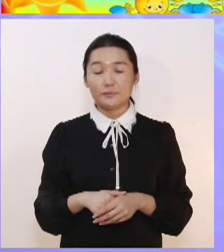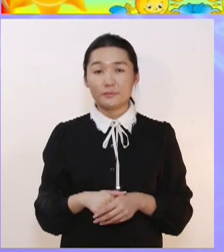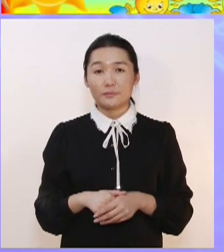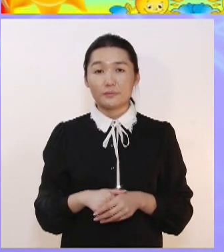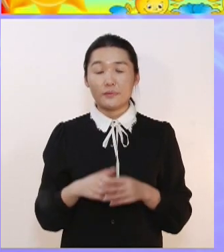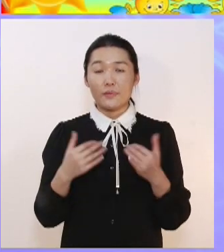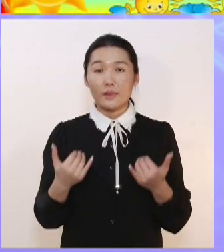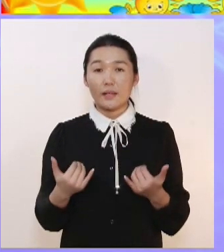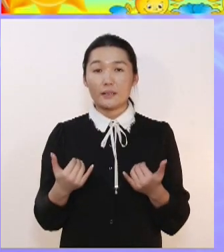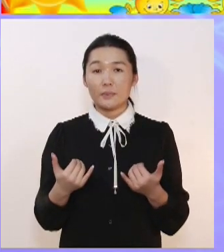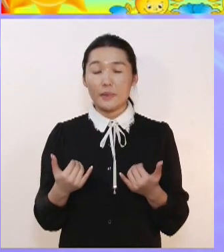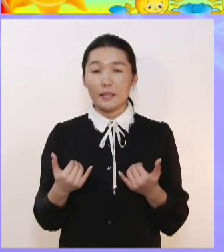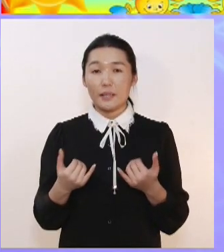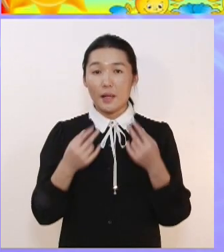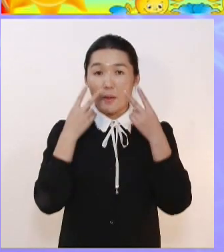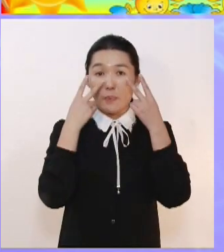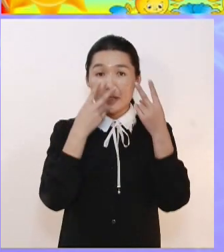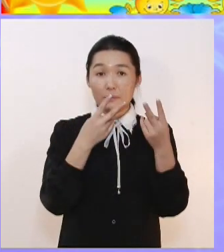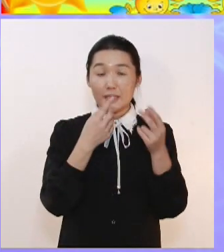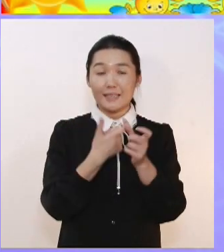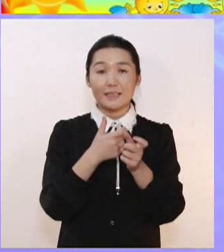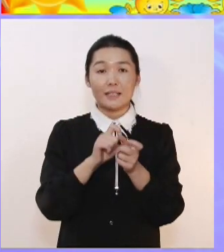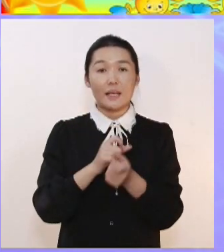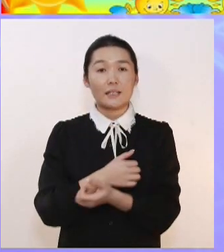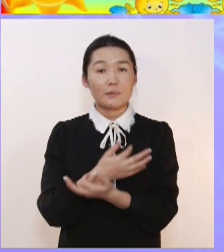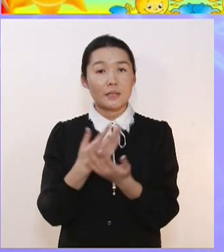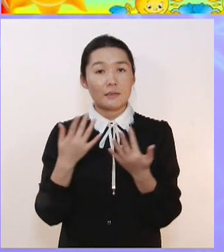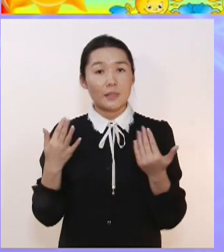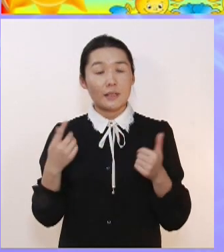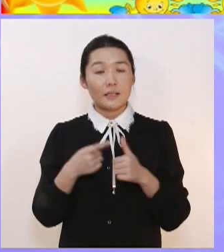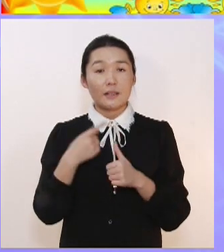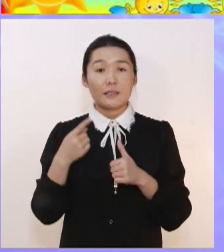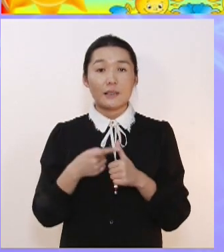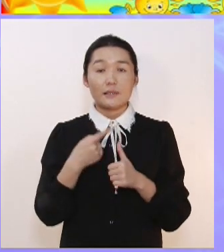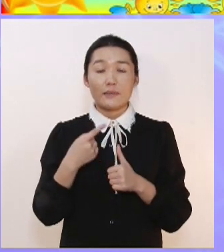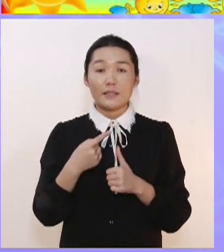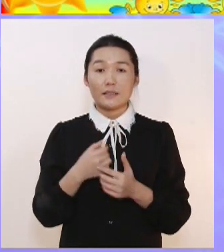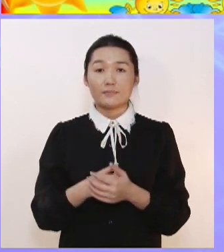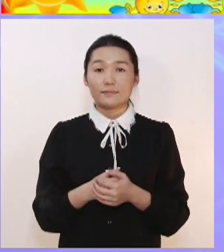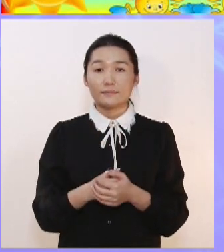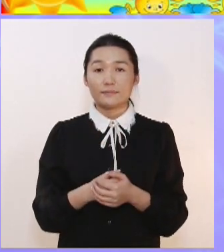А теперь посмотрите на эти предметы и назовите их.